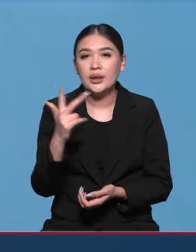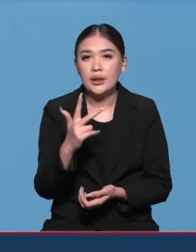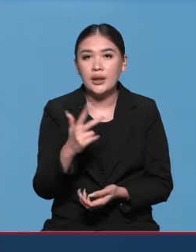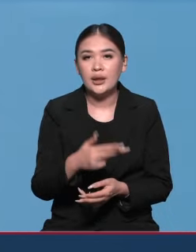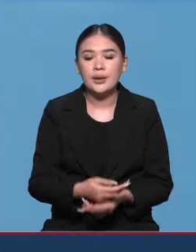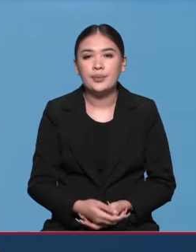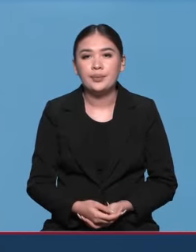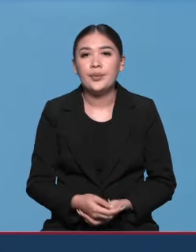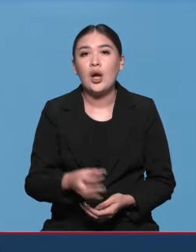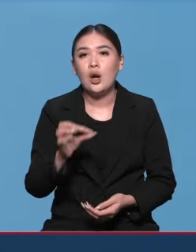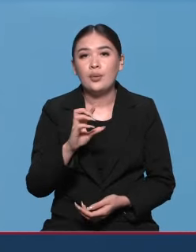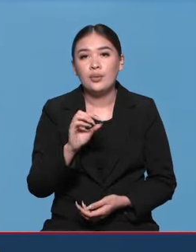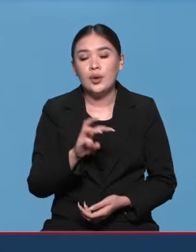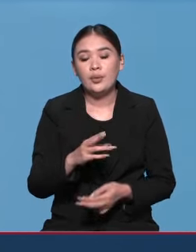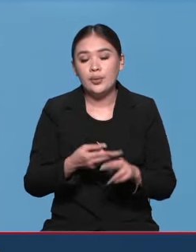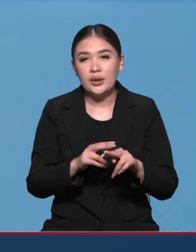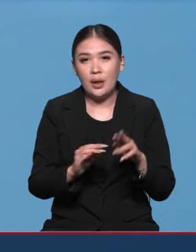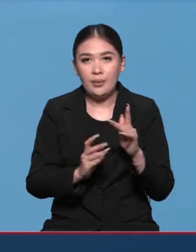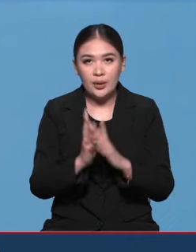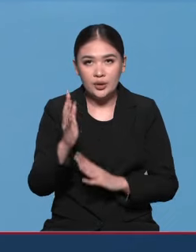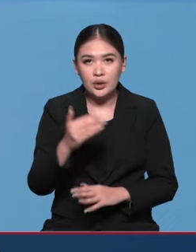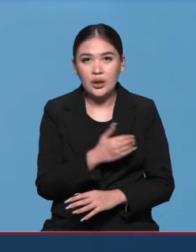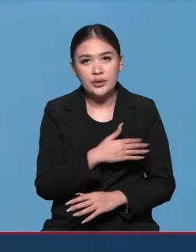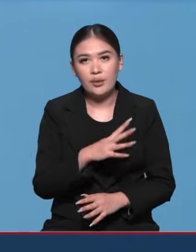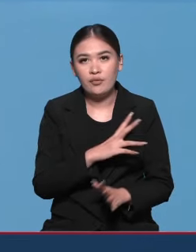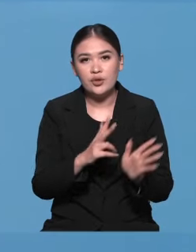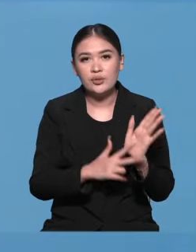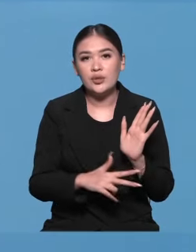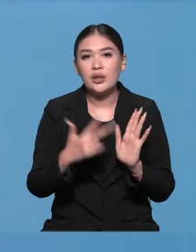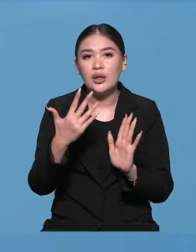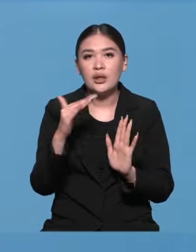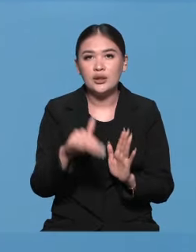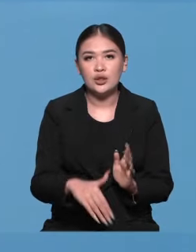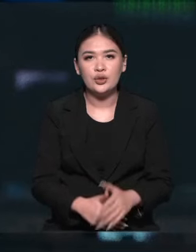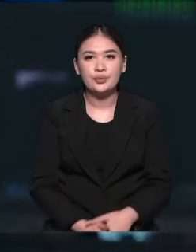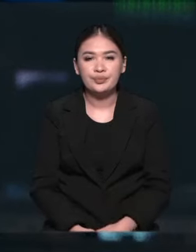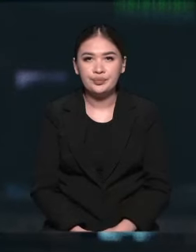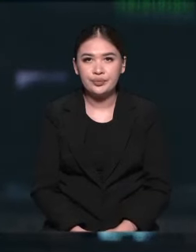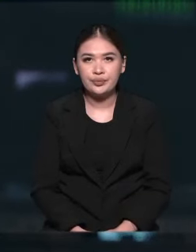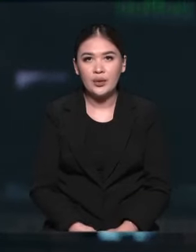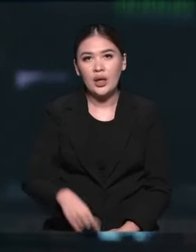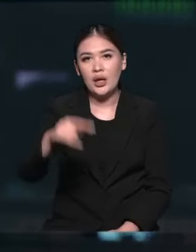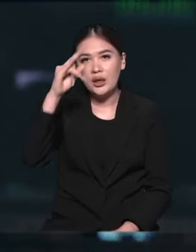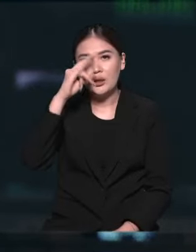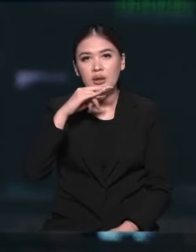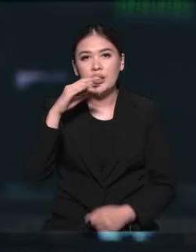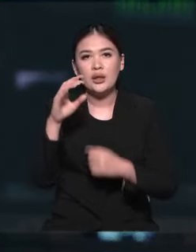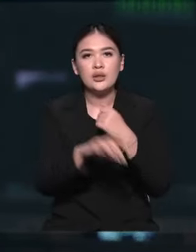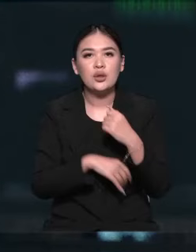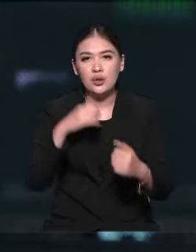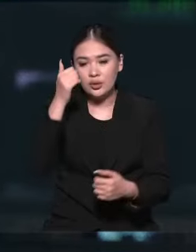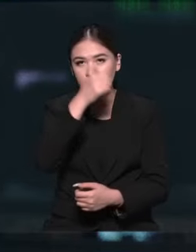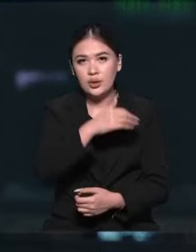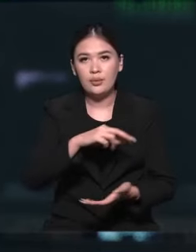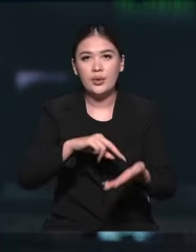Инкай. Объем данного прироста оценивается в 83 тысячи тонн урана. В Казахстане до конца года